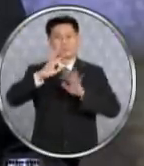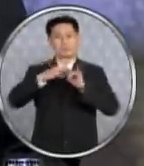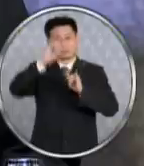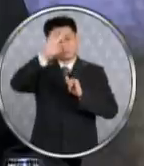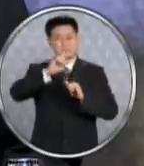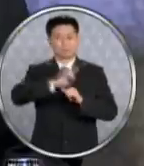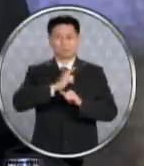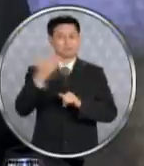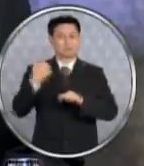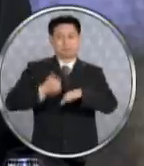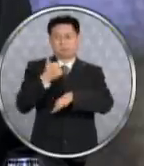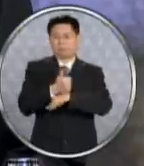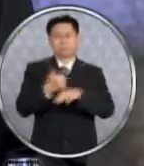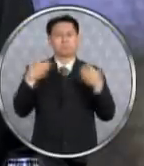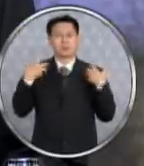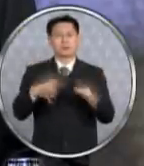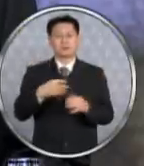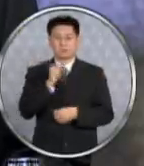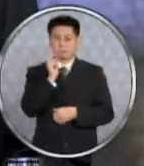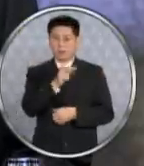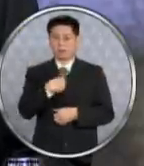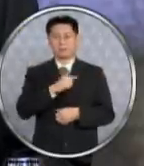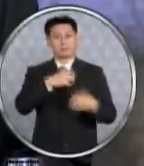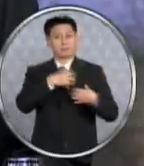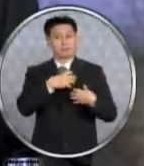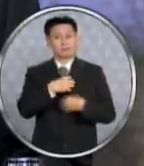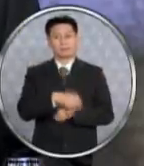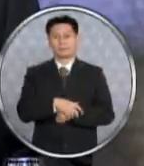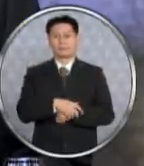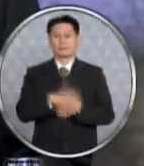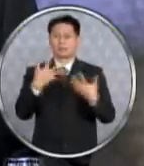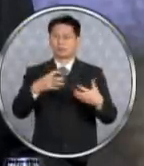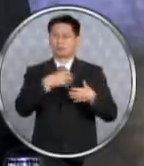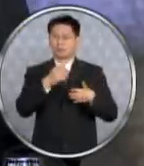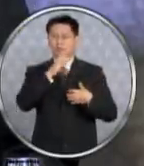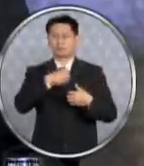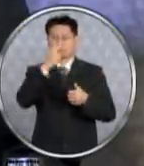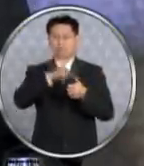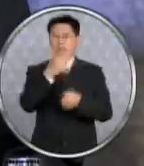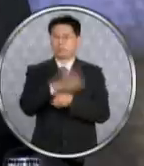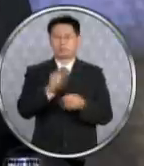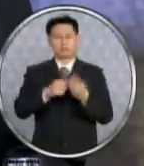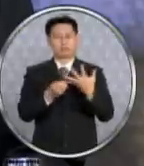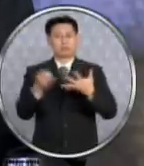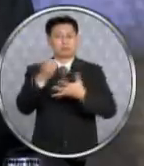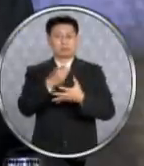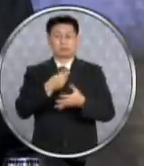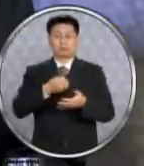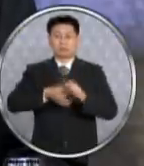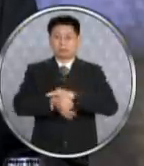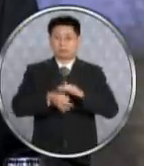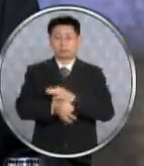执政过，但是您看看我们的军队，当兵被冤死，升官要花钱，将